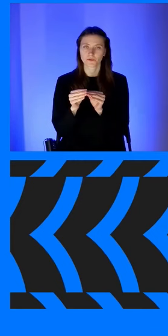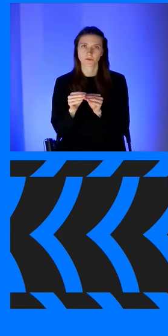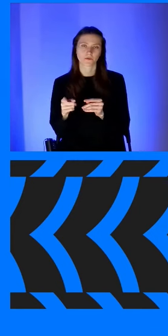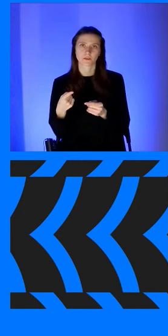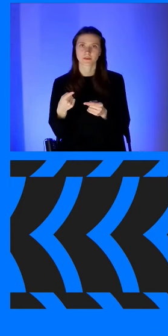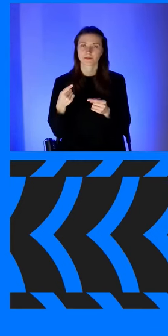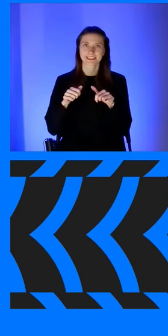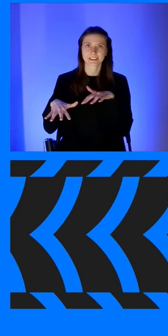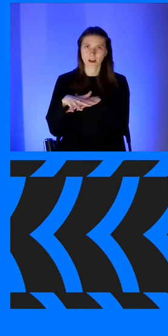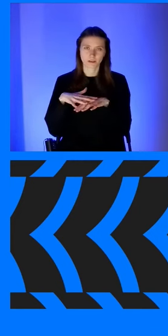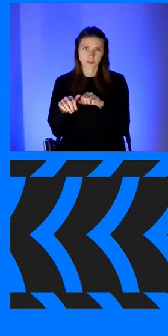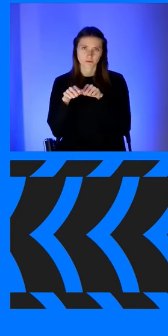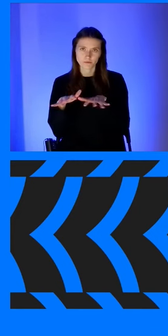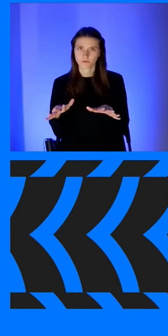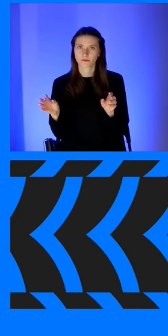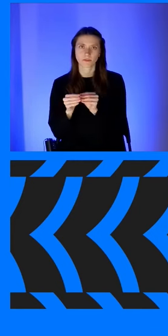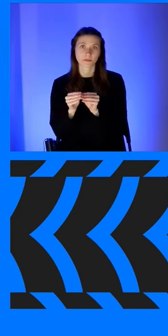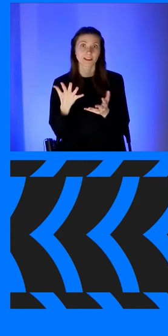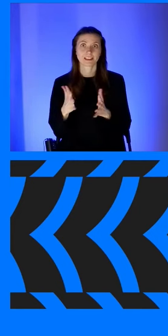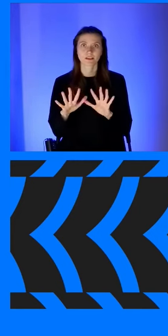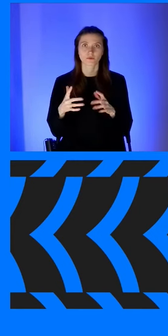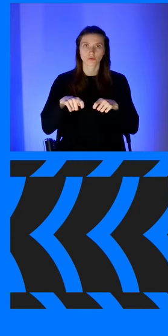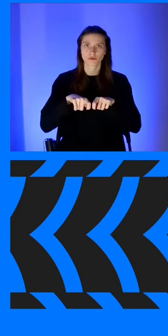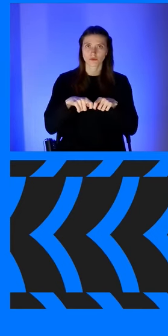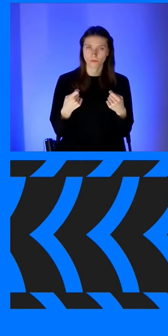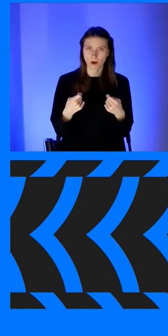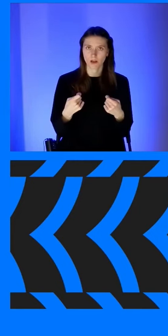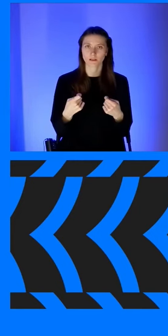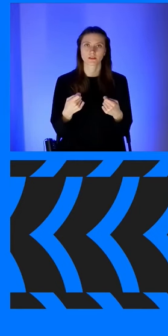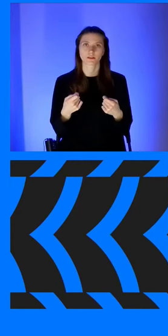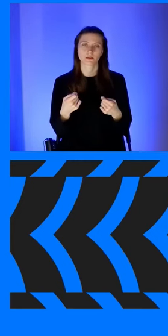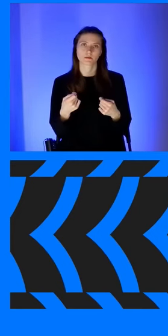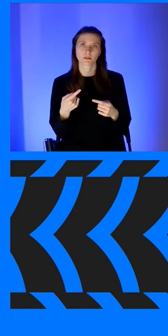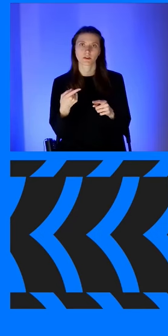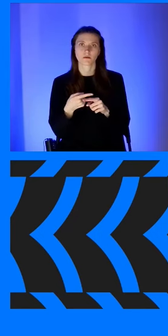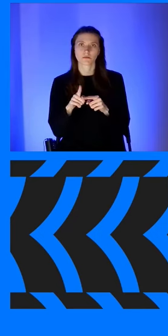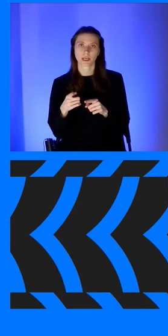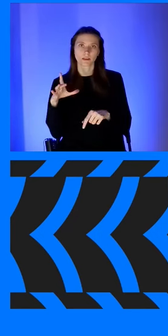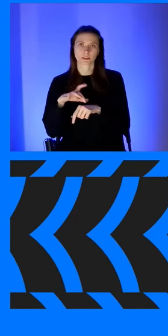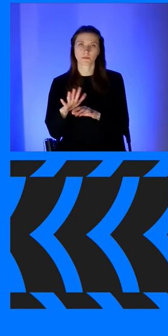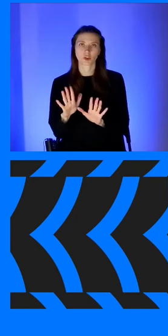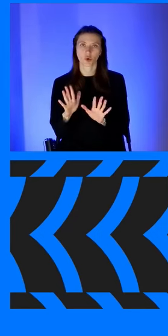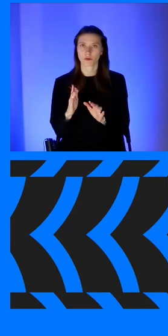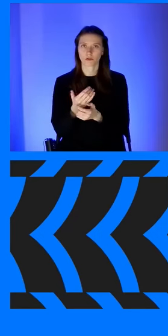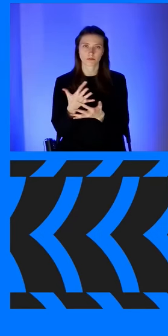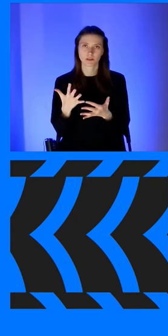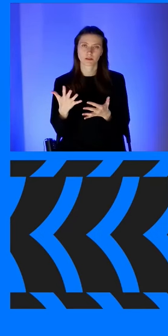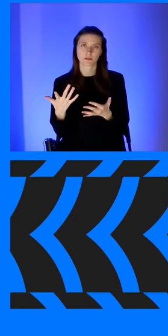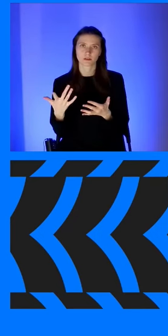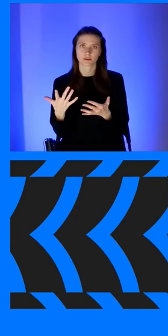сервис. Если что-то сломалось, пострадает только какое-то очень ограниченное количество пользователей либо чатов.